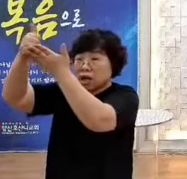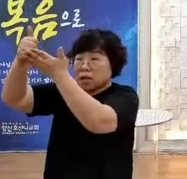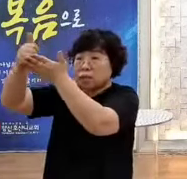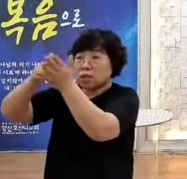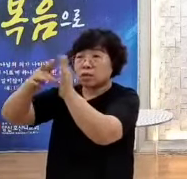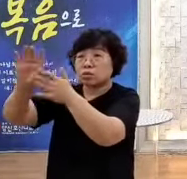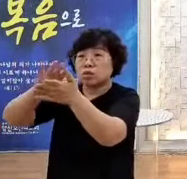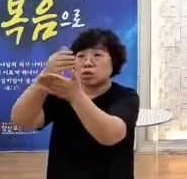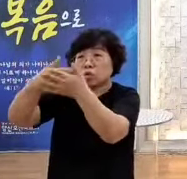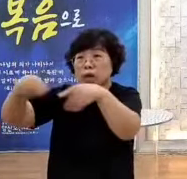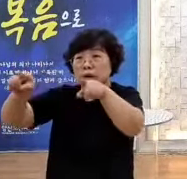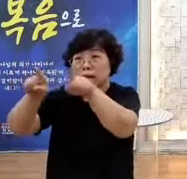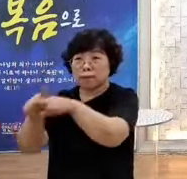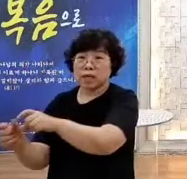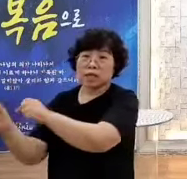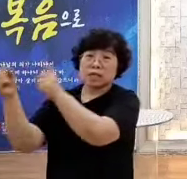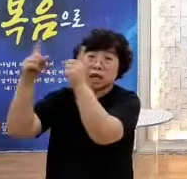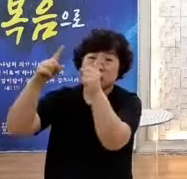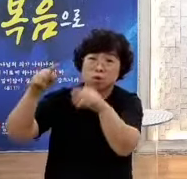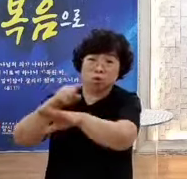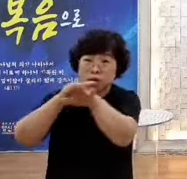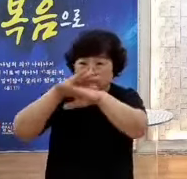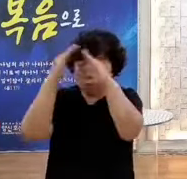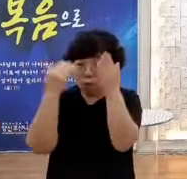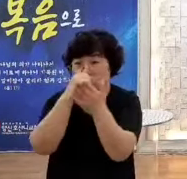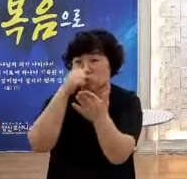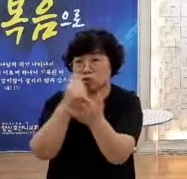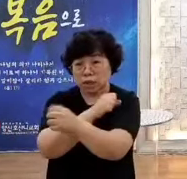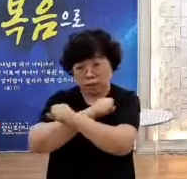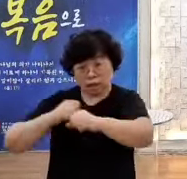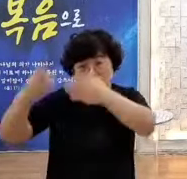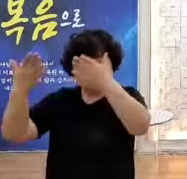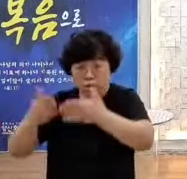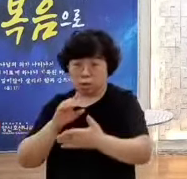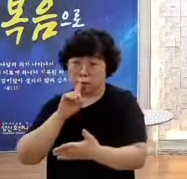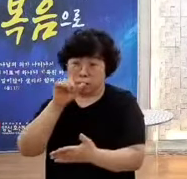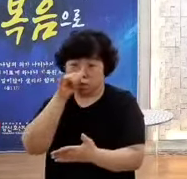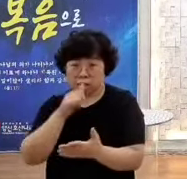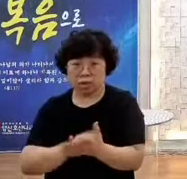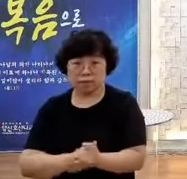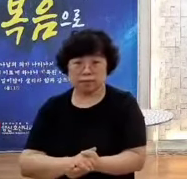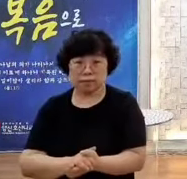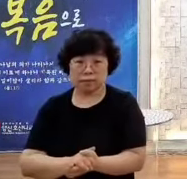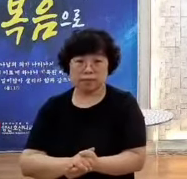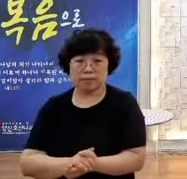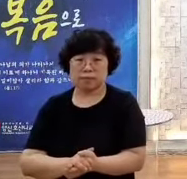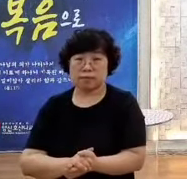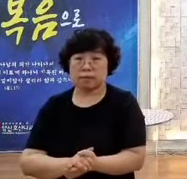함께 살리시고 우리의 모든 죄를 사하셨다.